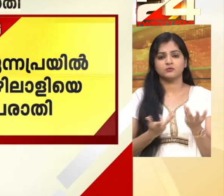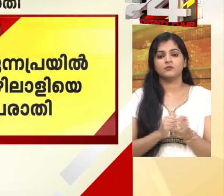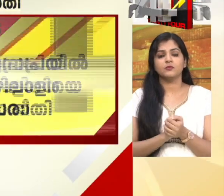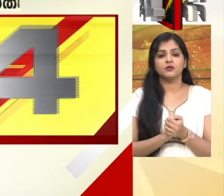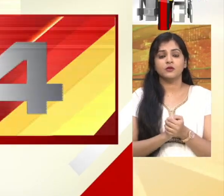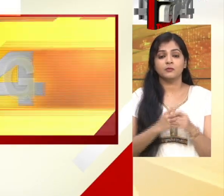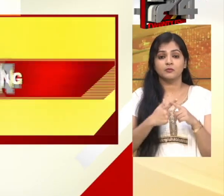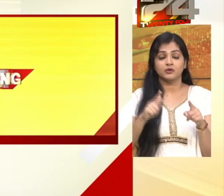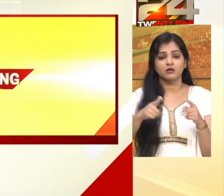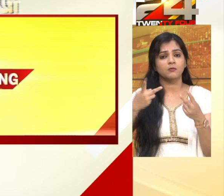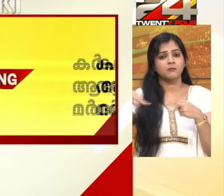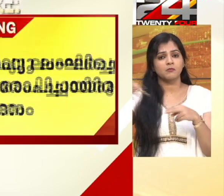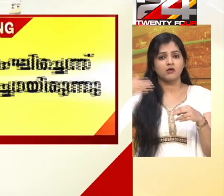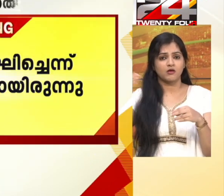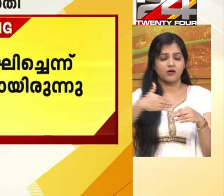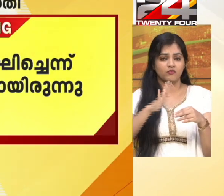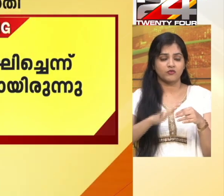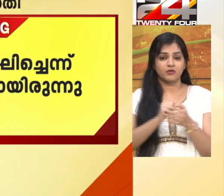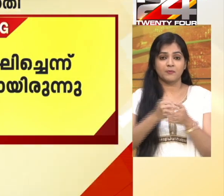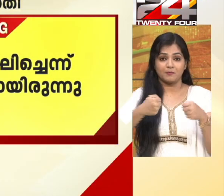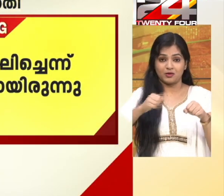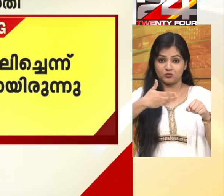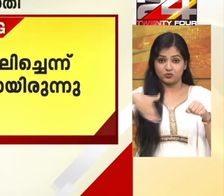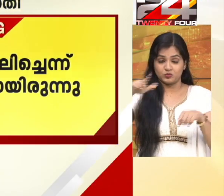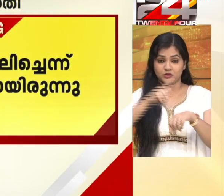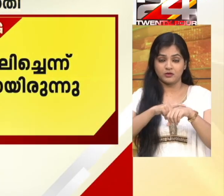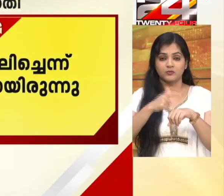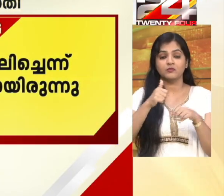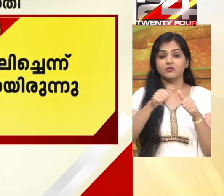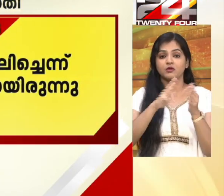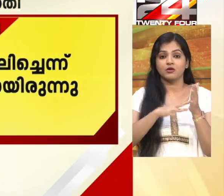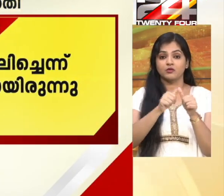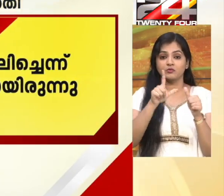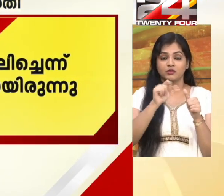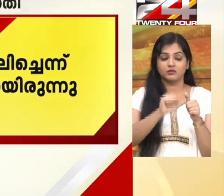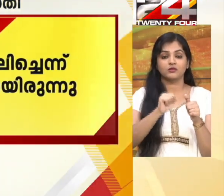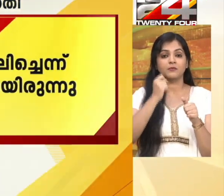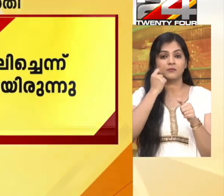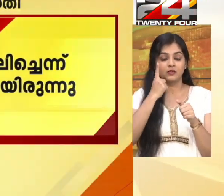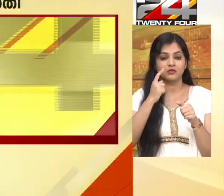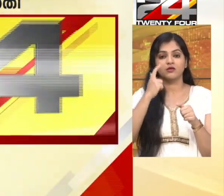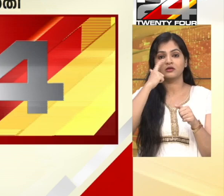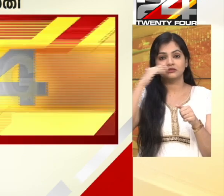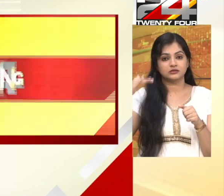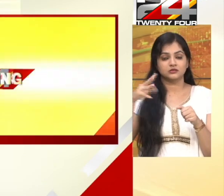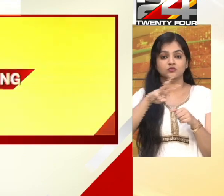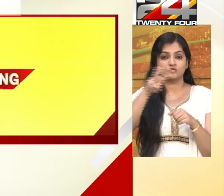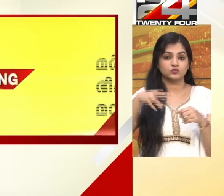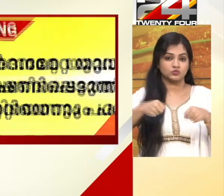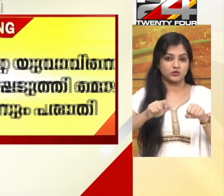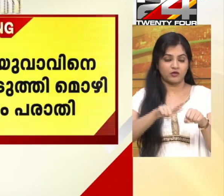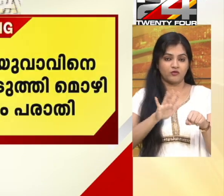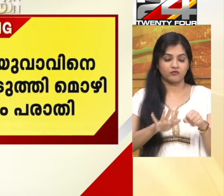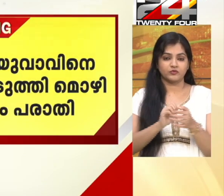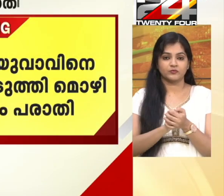മനസ്സിലാക്കണം തിരികെ വരുന്നു ഈ ബൈക്ക് അങ്ങോട്ടേക്ക് പോകുമ്പോൾ മൂന്ന് പേരുണ്ടായിരുന്നു അമലും അമലിൻ്റെ സഹോദരനും സഹോദരിയും മൂന്ന് പേരായിരുന്നു അത് തീർച്ചയായും നിയമവിരുദ്ധമാണ്